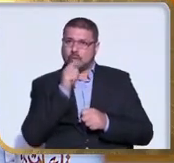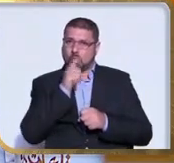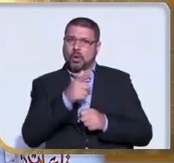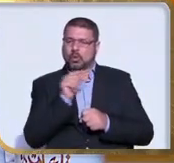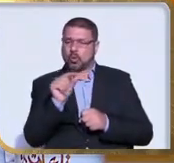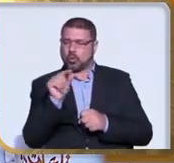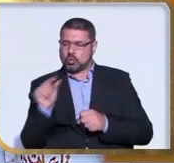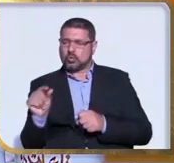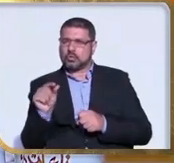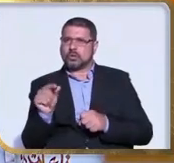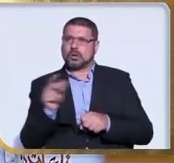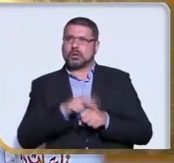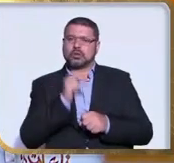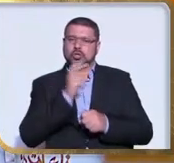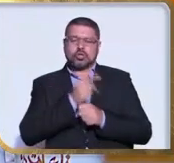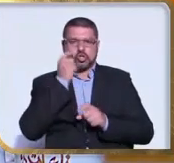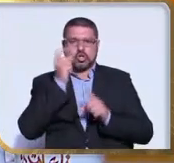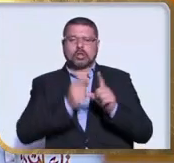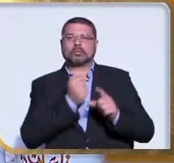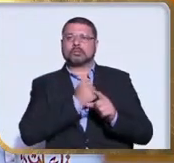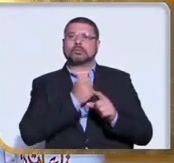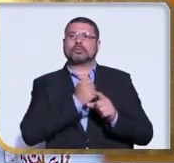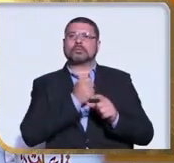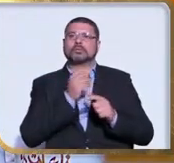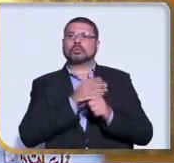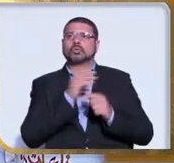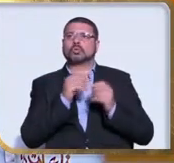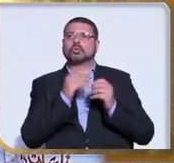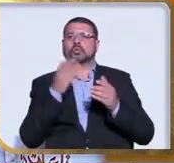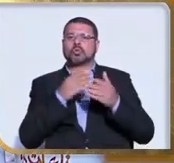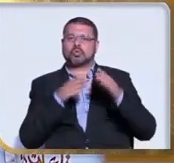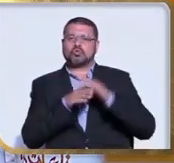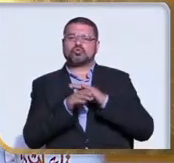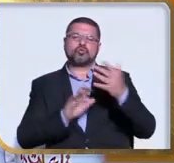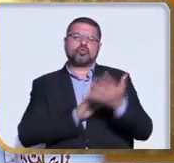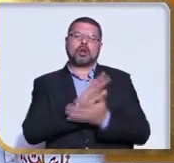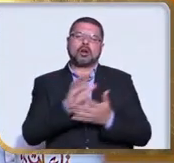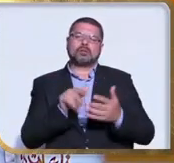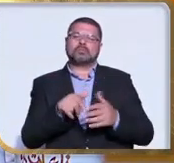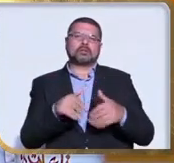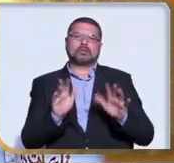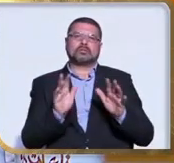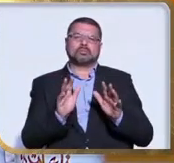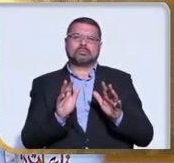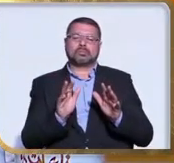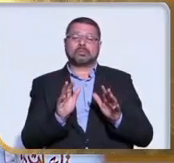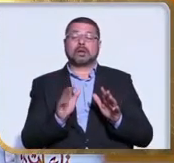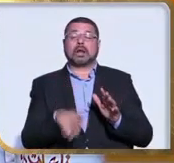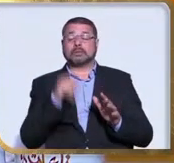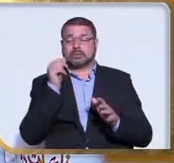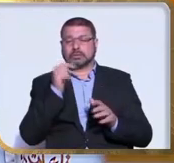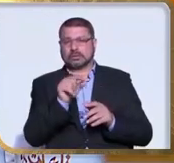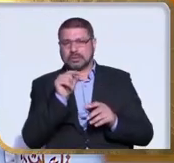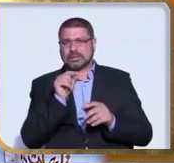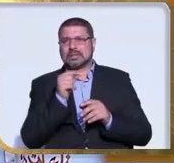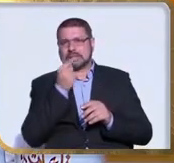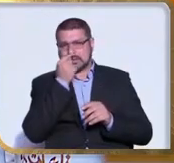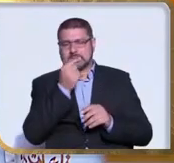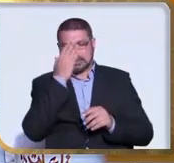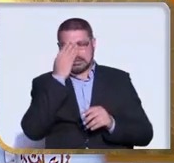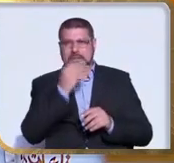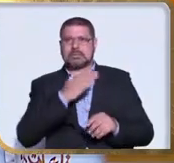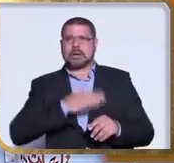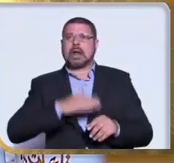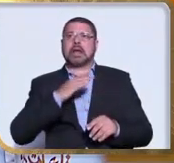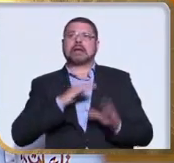هاخد جزء نفقة شخصية، عشان ما نخشش في القصة دي. فأنا هاخد منه استسماح عام، بمعنى